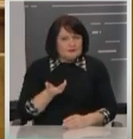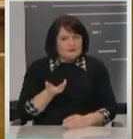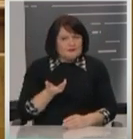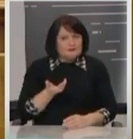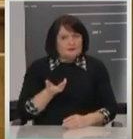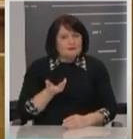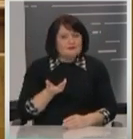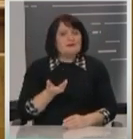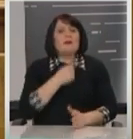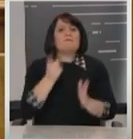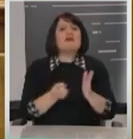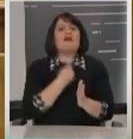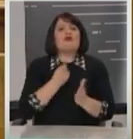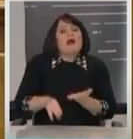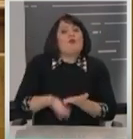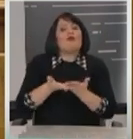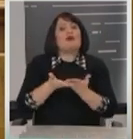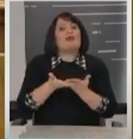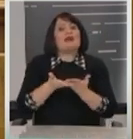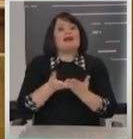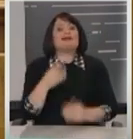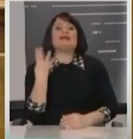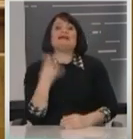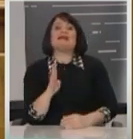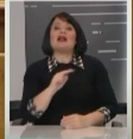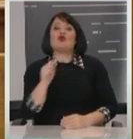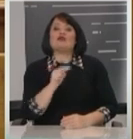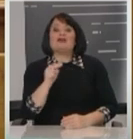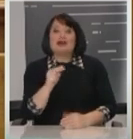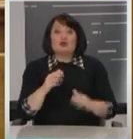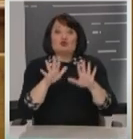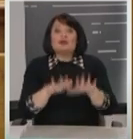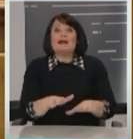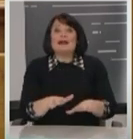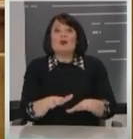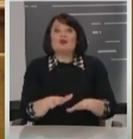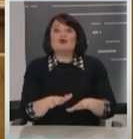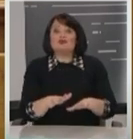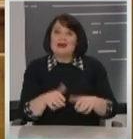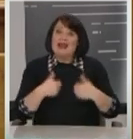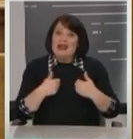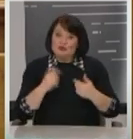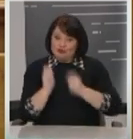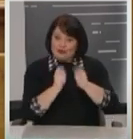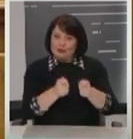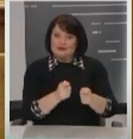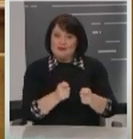ήταν και η ΕΦΑΠΑΞ ενίσχυση των 400 ευρώ στους νέους ανέργους, την οποία και